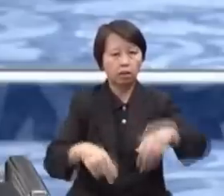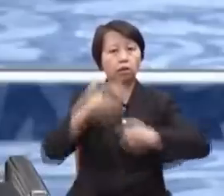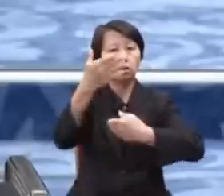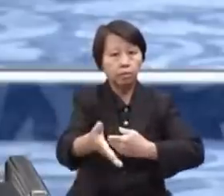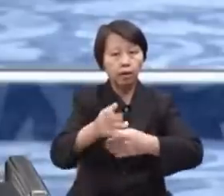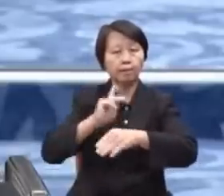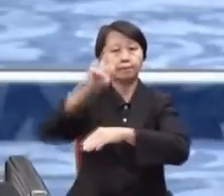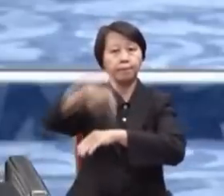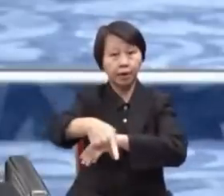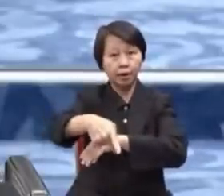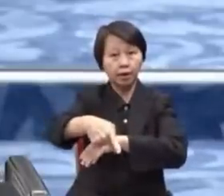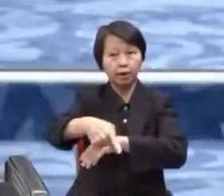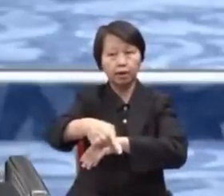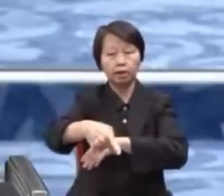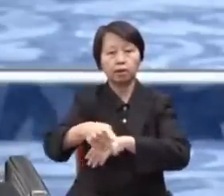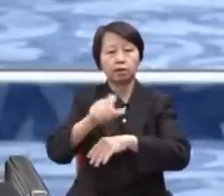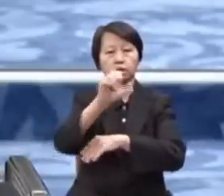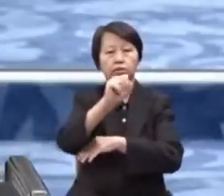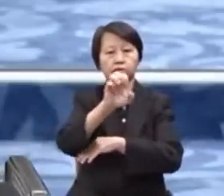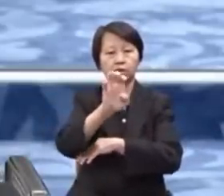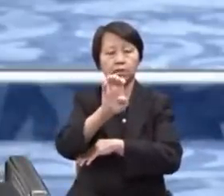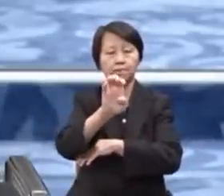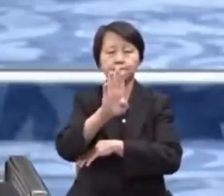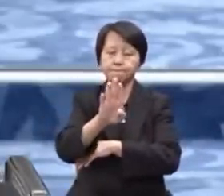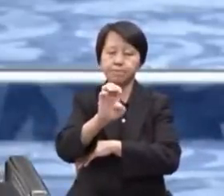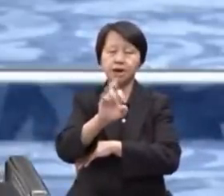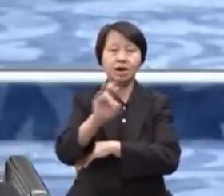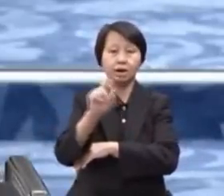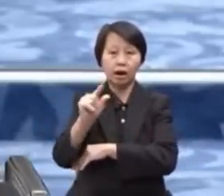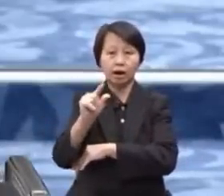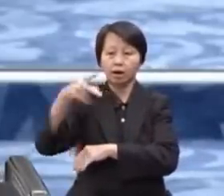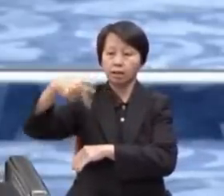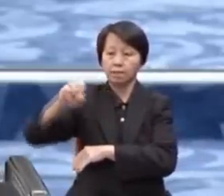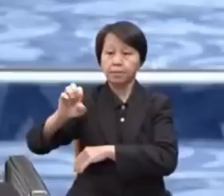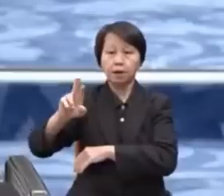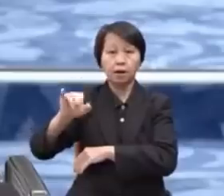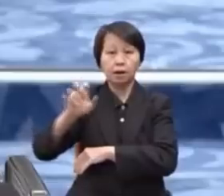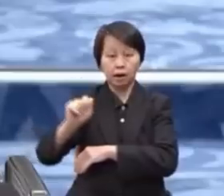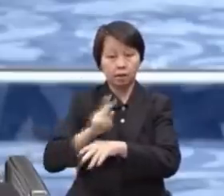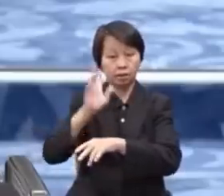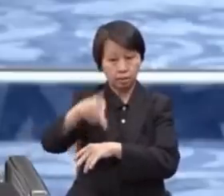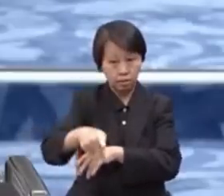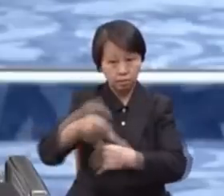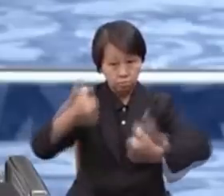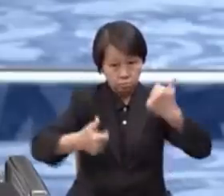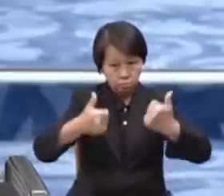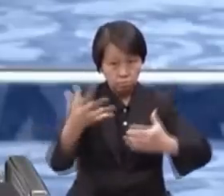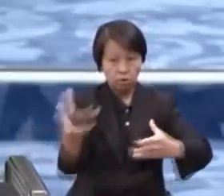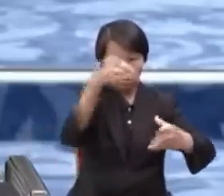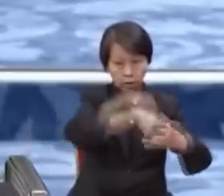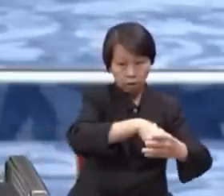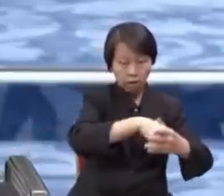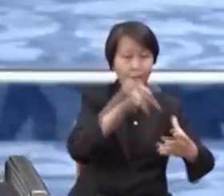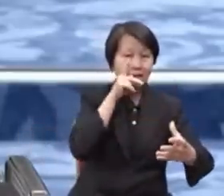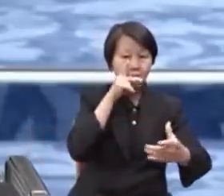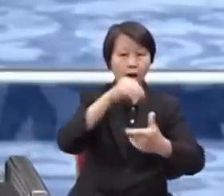seberang peraih maksud saya sama ada mau memilih untuk beserta Kedah